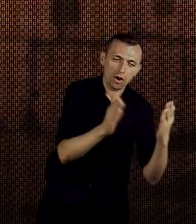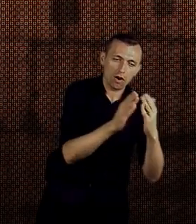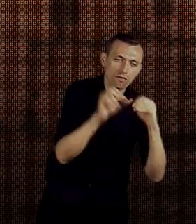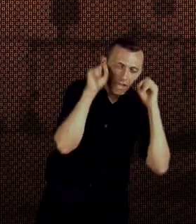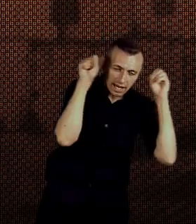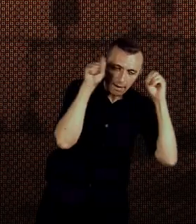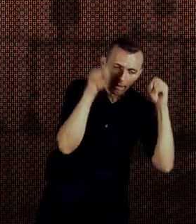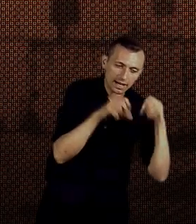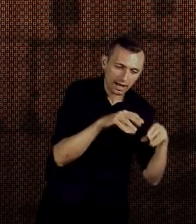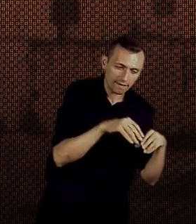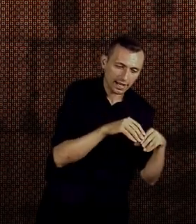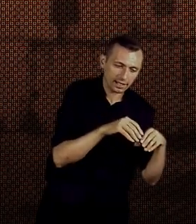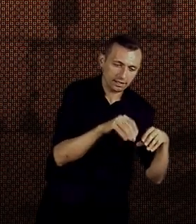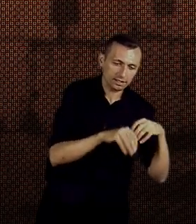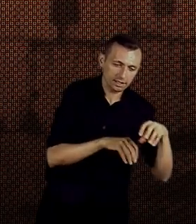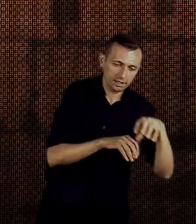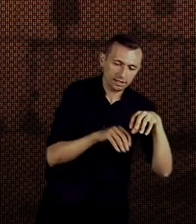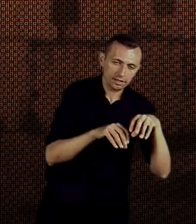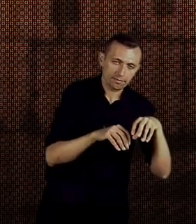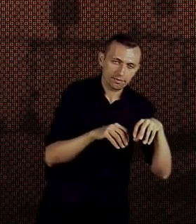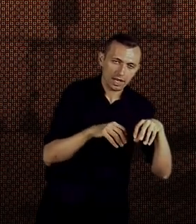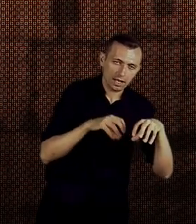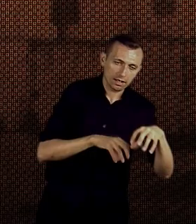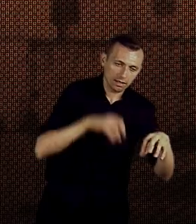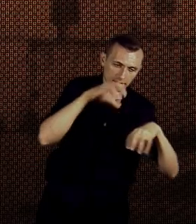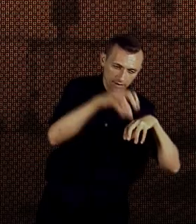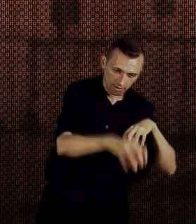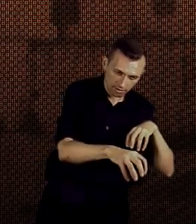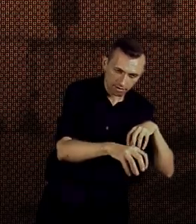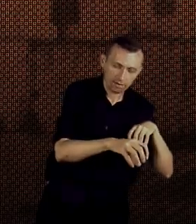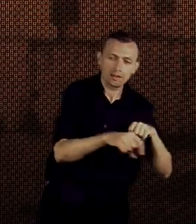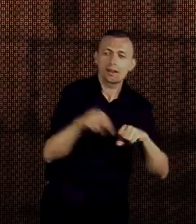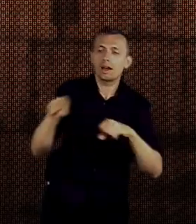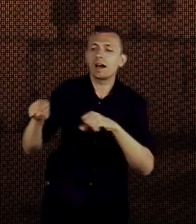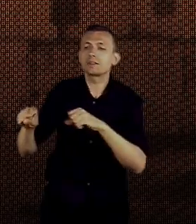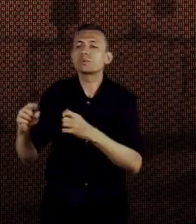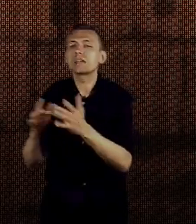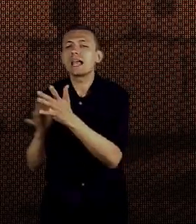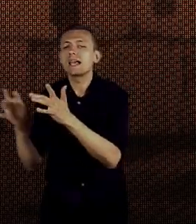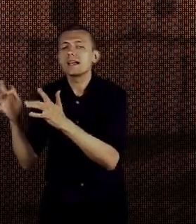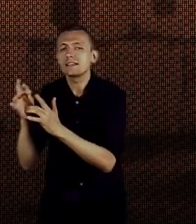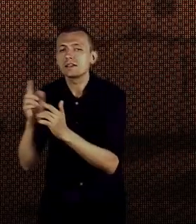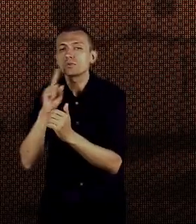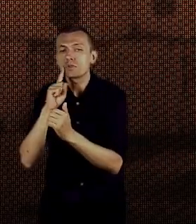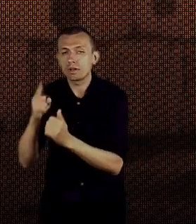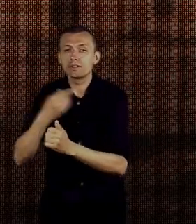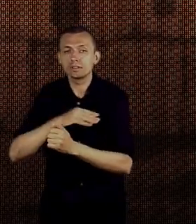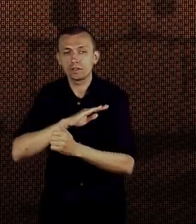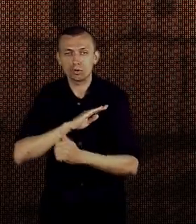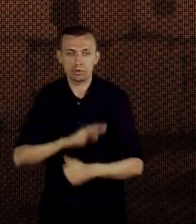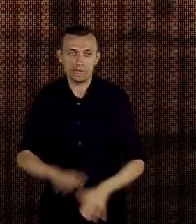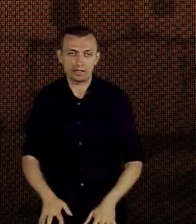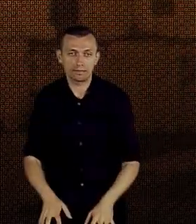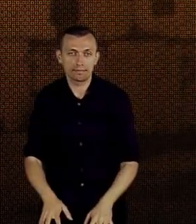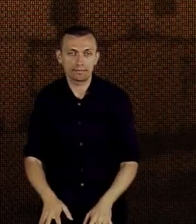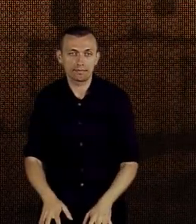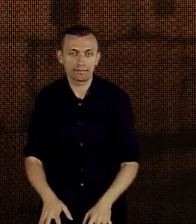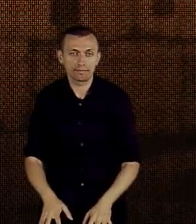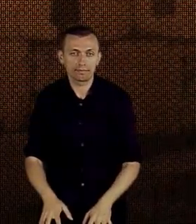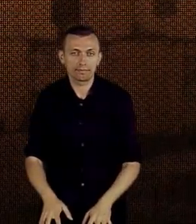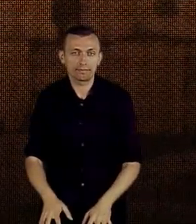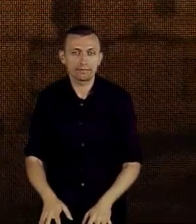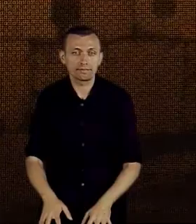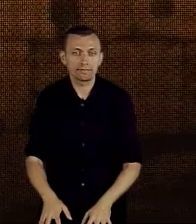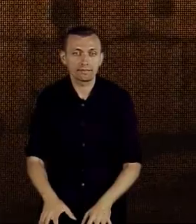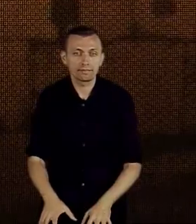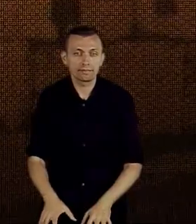mi swojego jedynego syna. Bóg mówi tak, poprosiłem cię o to, co dla ciebie